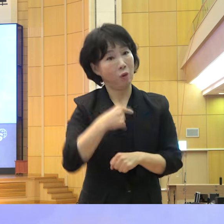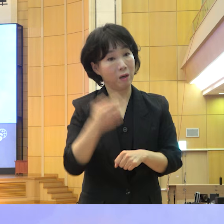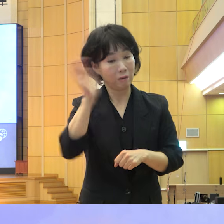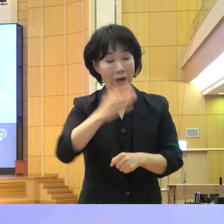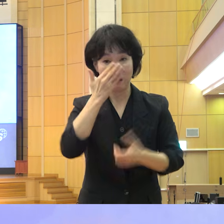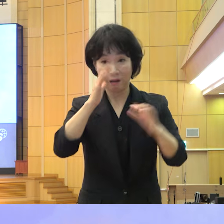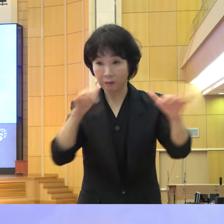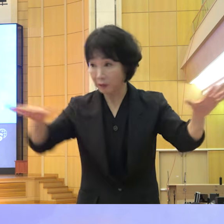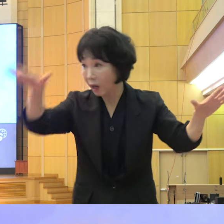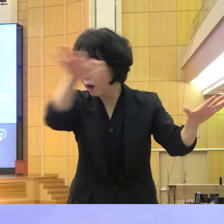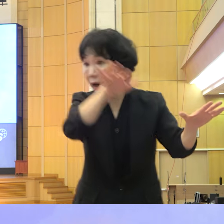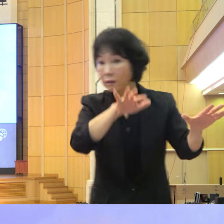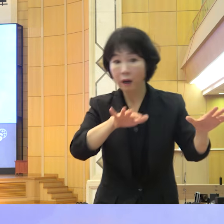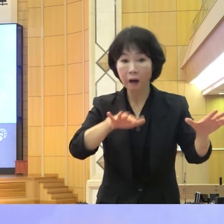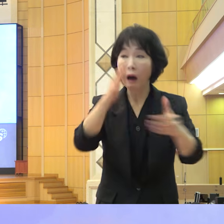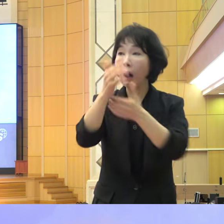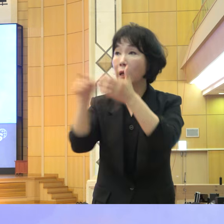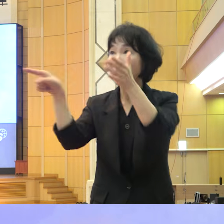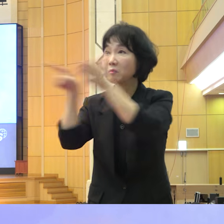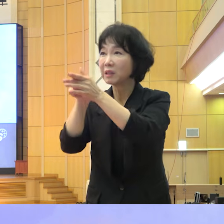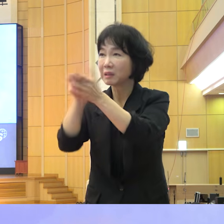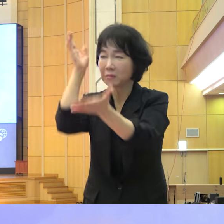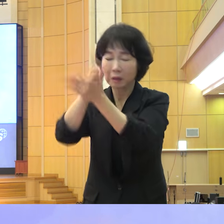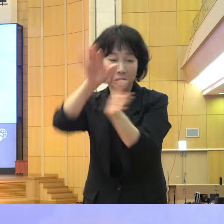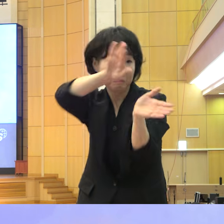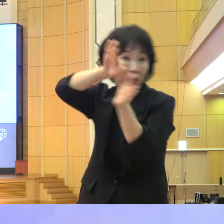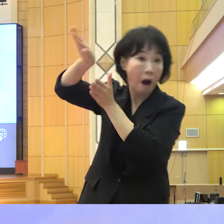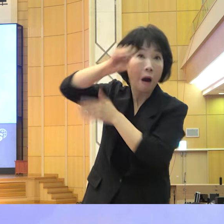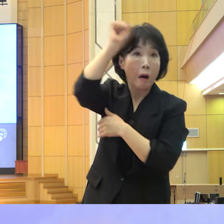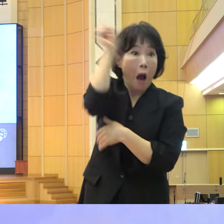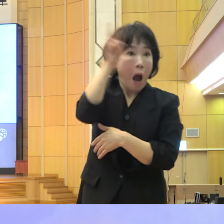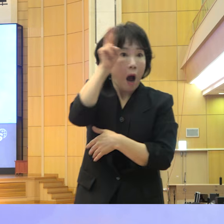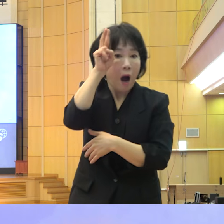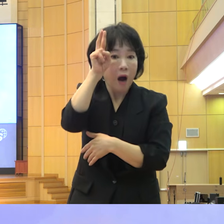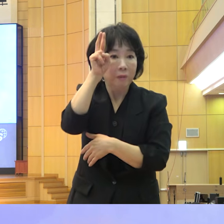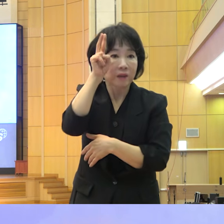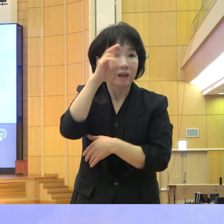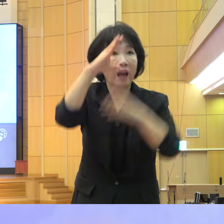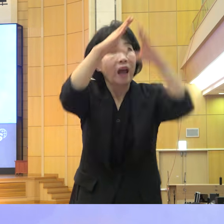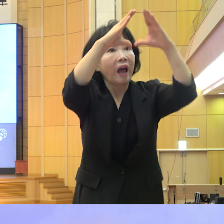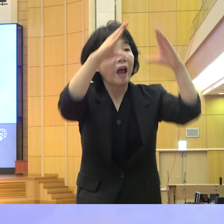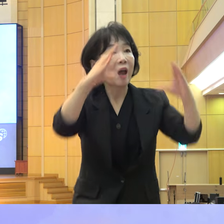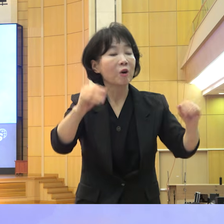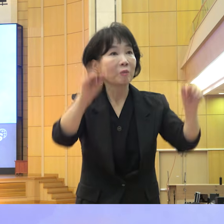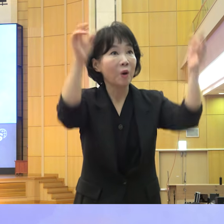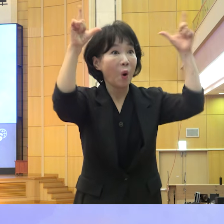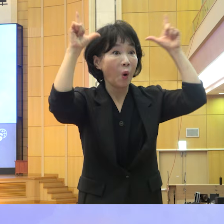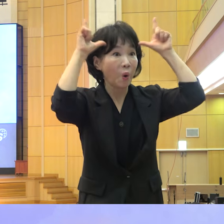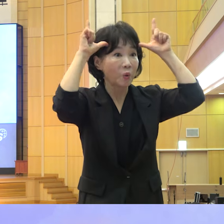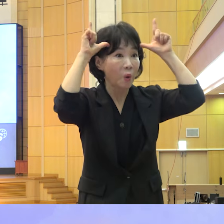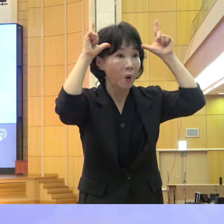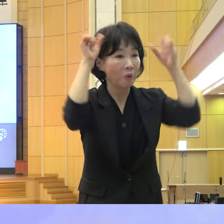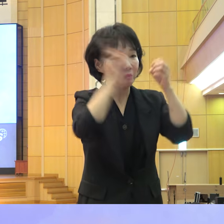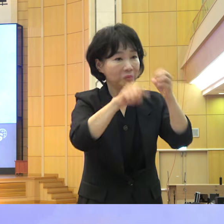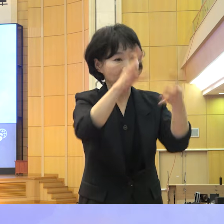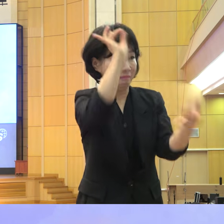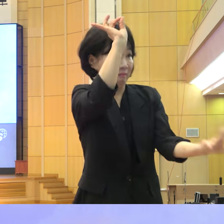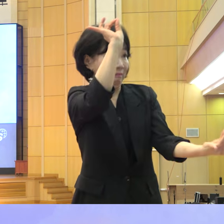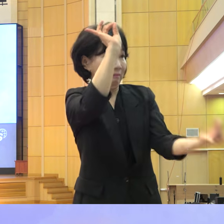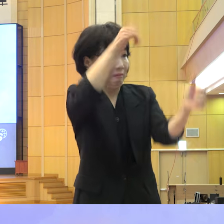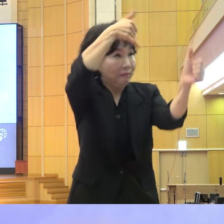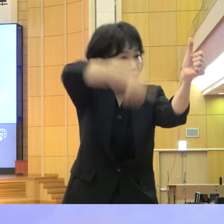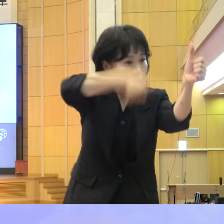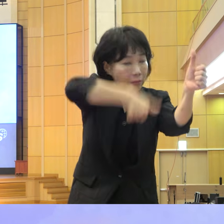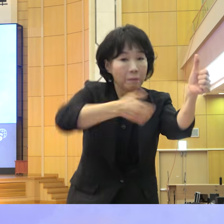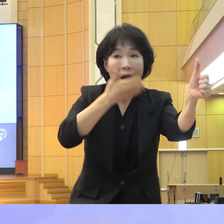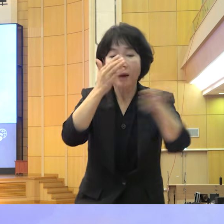이스라엘 백성들이 하나님을 믿는 사람이 이렇게 갑자기 애굽의 송아지 신을 만들어가지고 우상숭배하고